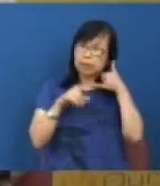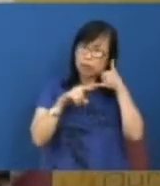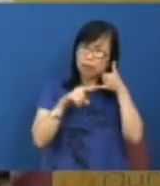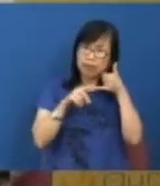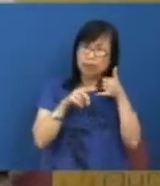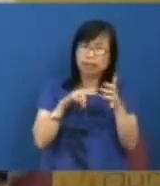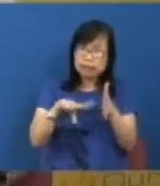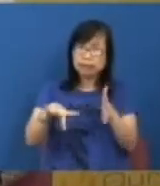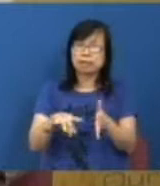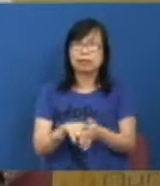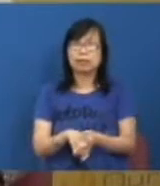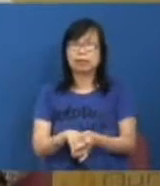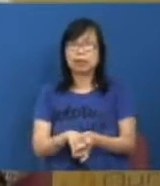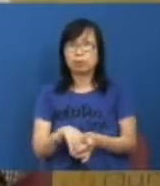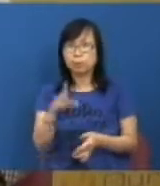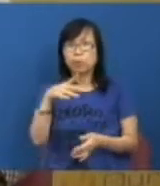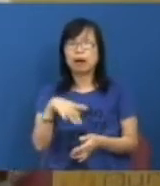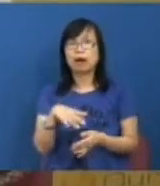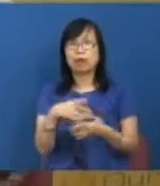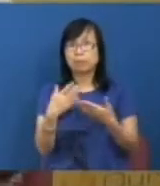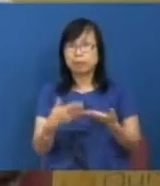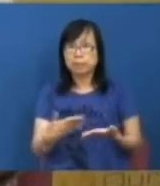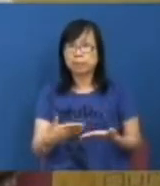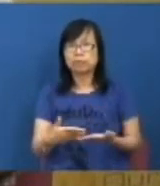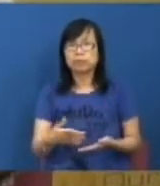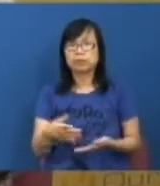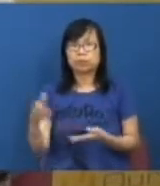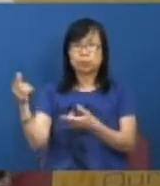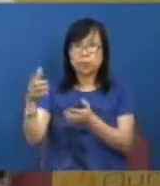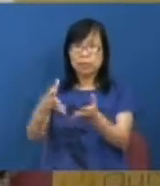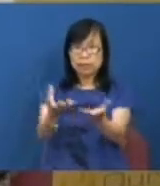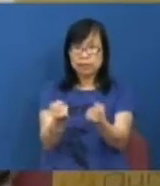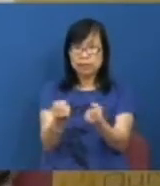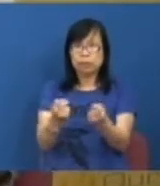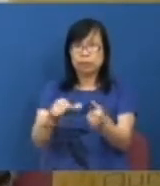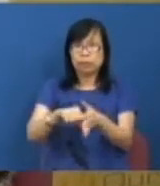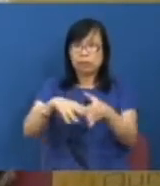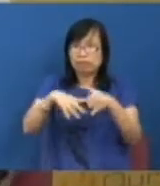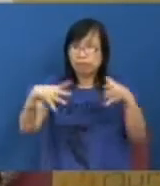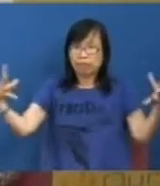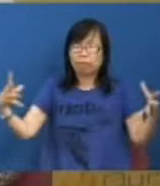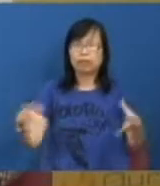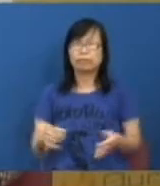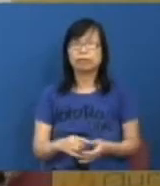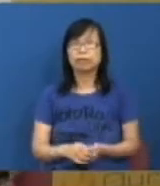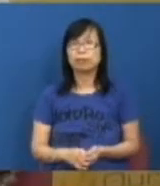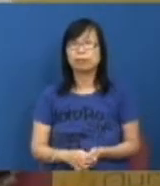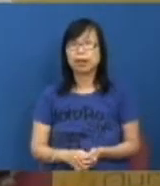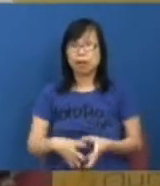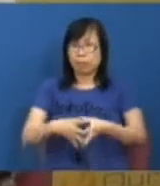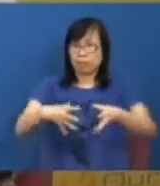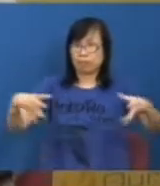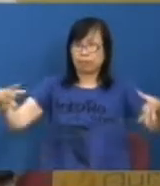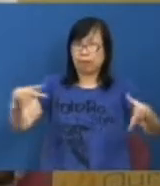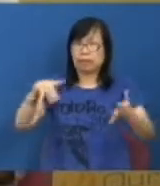信喺嚟緊太陽能嗰個接收嘅大嘅電池咧，無論鋰電好或者某啲大嘅